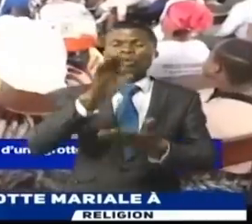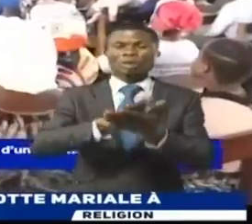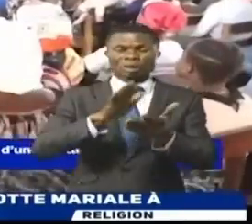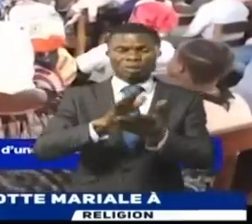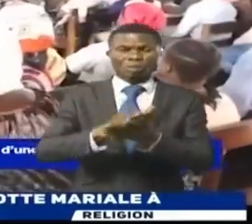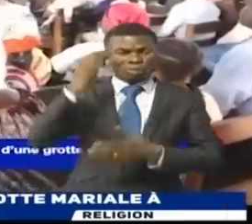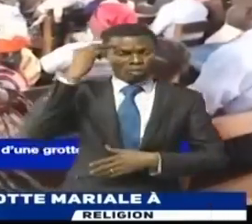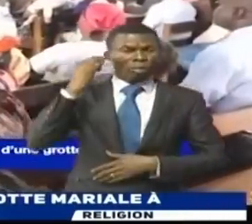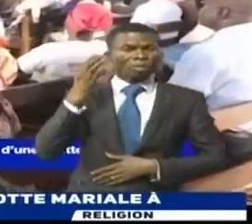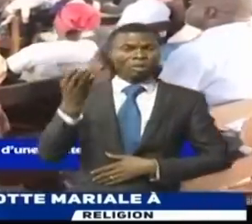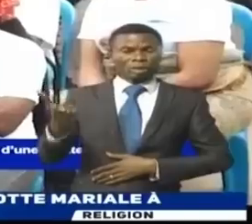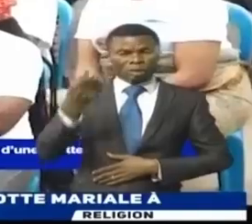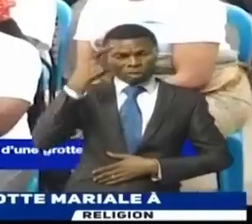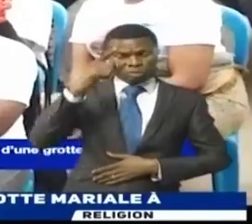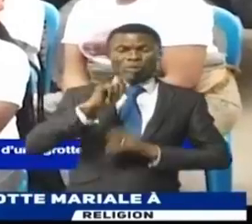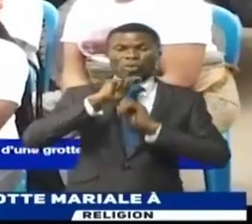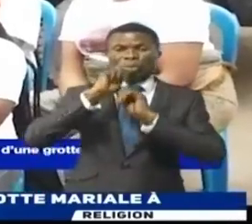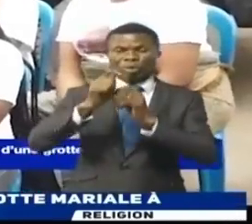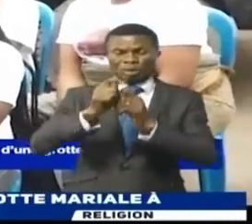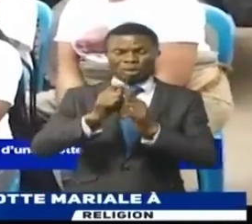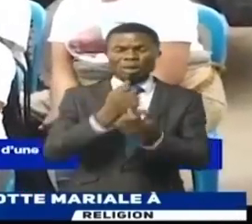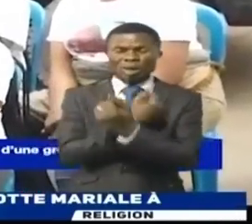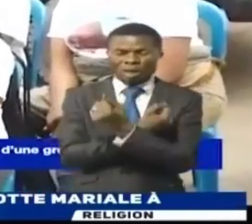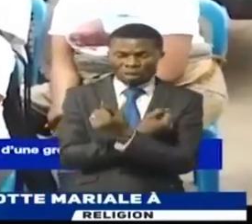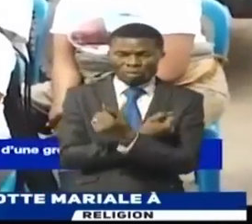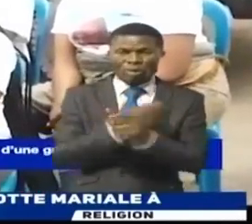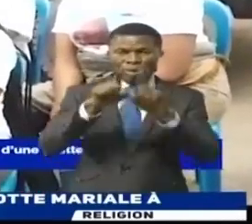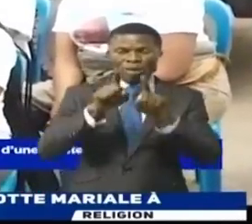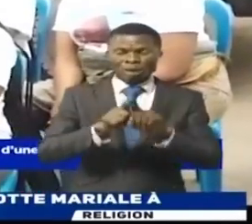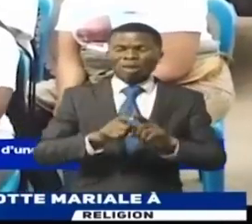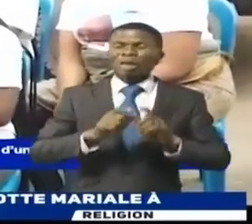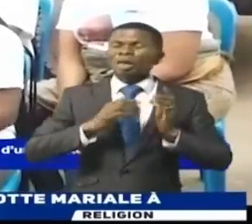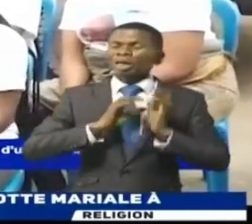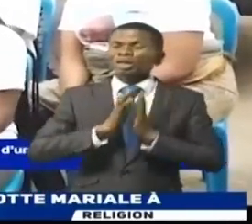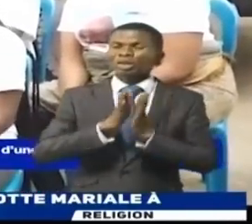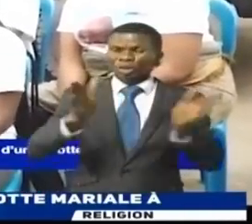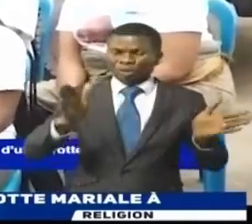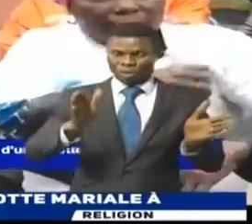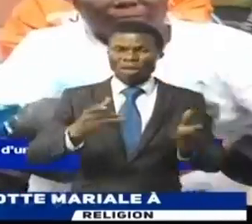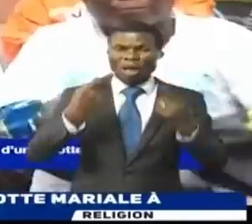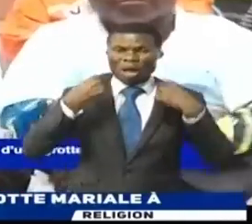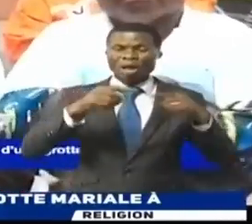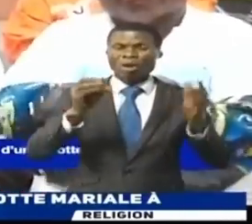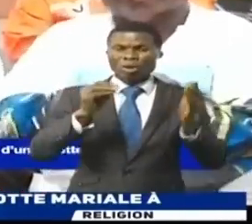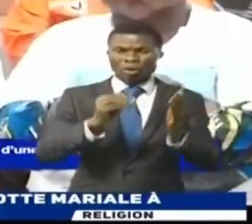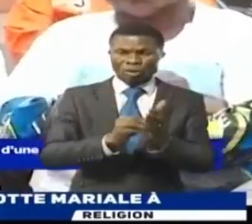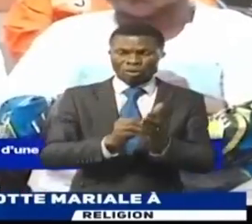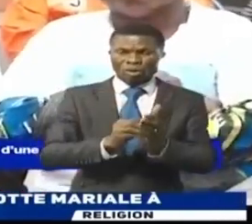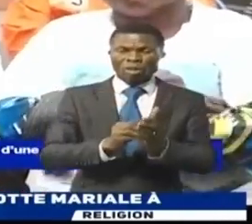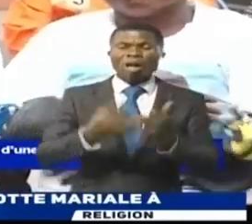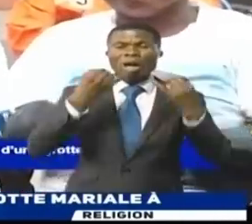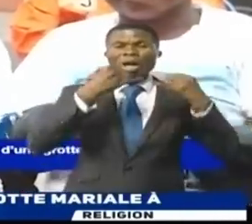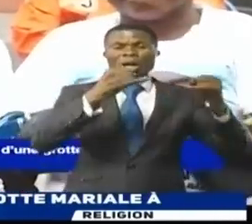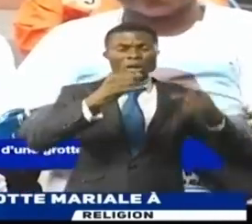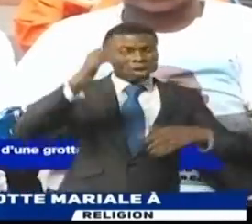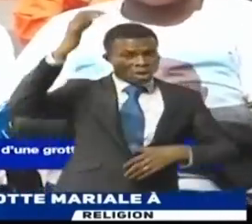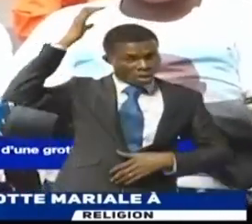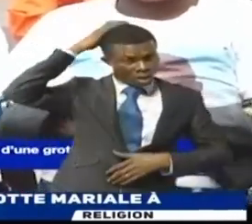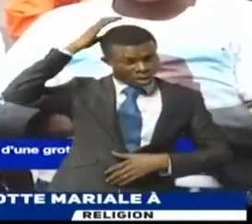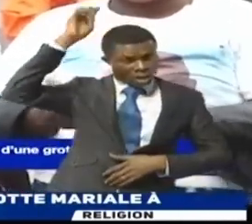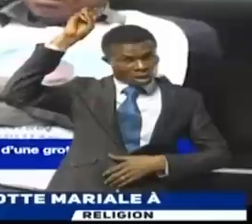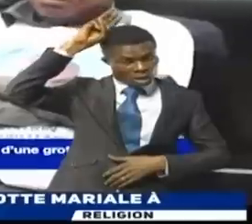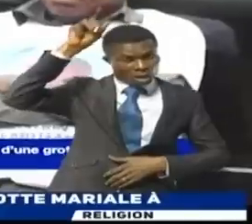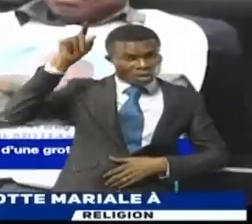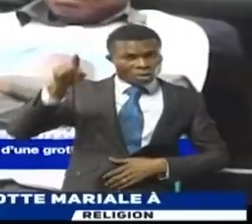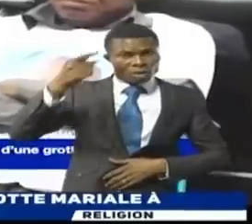Godard Motemona pour ce geste de fraternité et de générosité. Il a annoncé qu'il informera le cardinal Fridolin